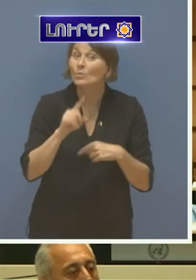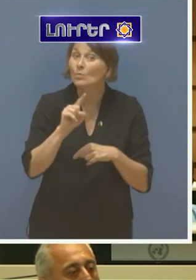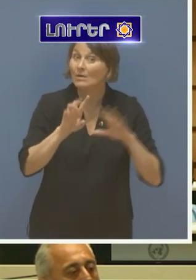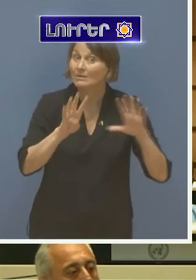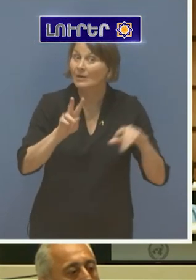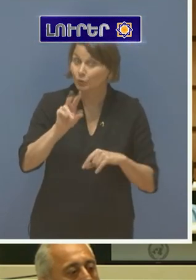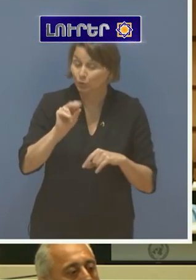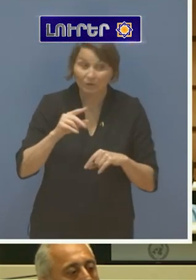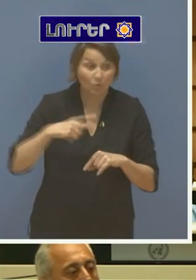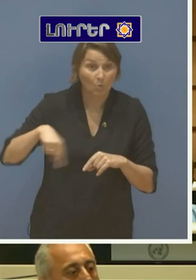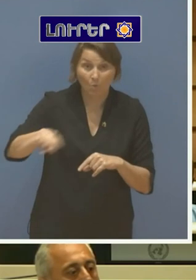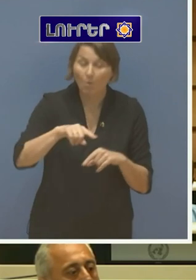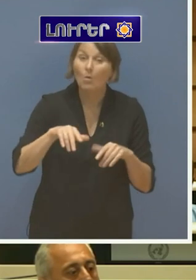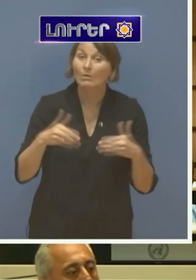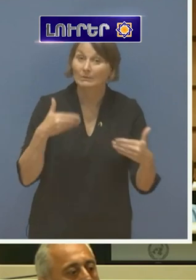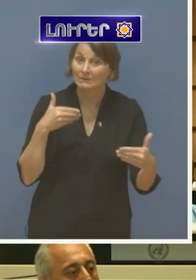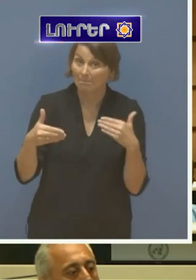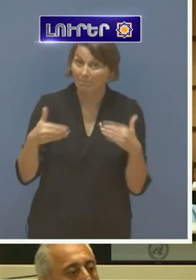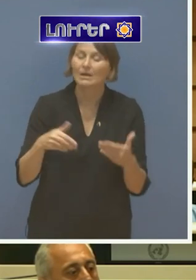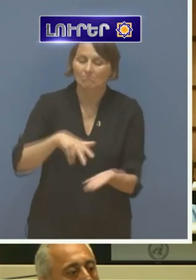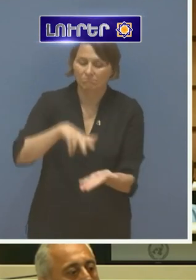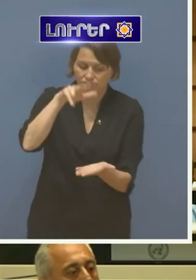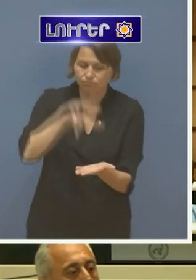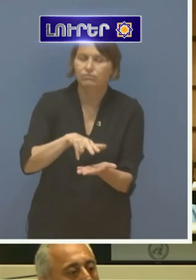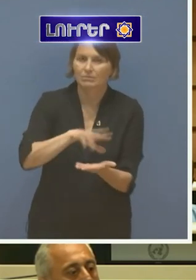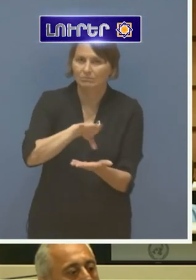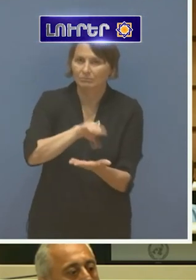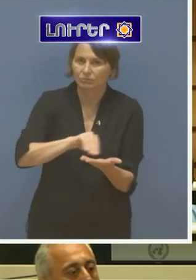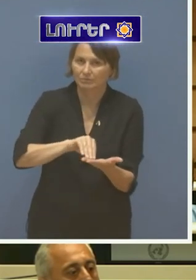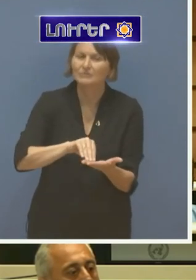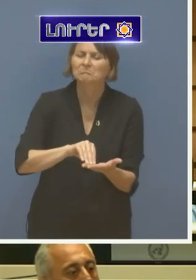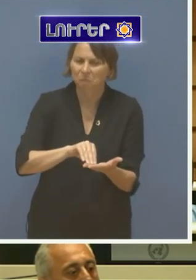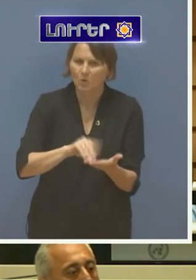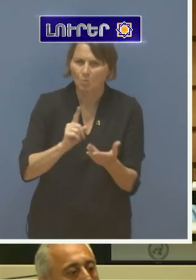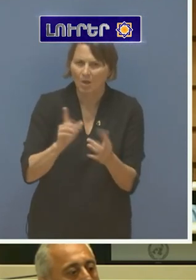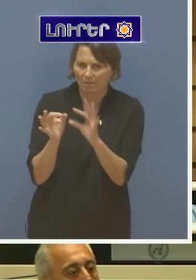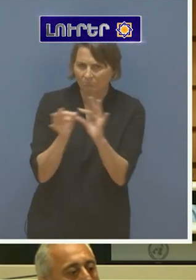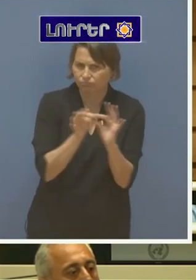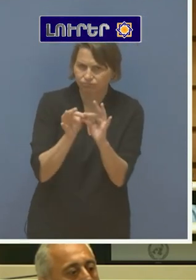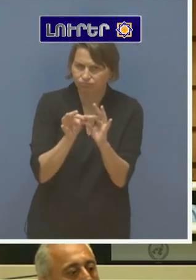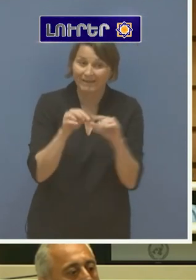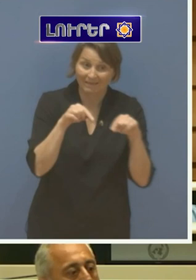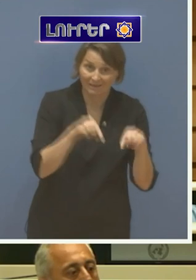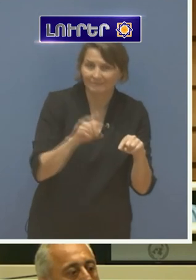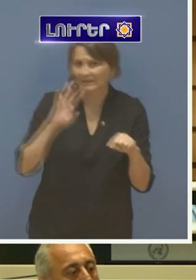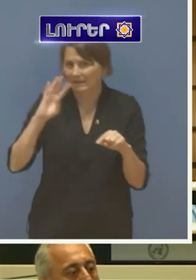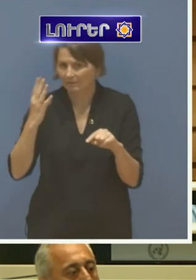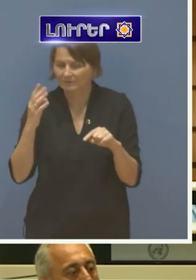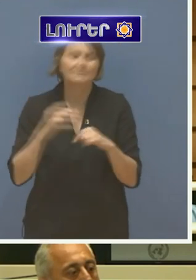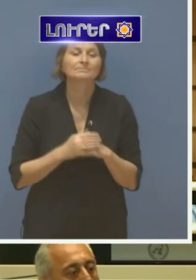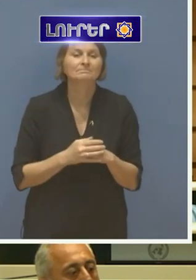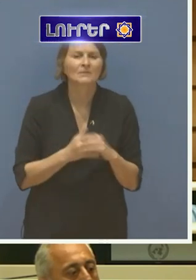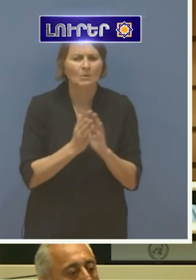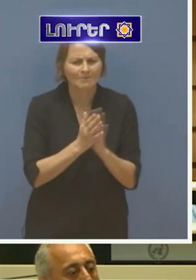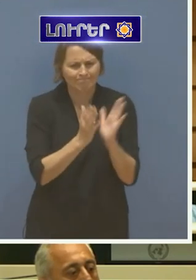որ 1917 թվականին Ռուսաստան առաջինն էր, որը միջև Արևմտյան Հայաստան անկախացումը հրճագեր անոր ինքնորոշումին իրավունքը, իսկ երկ